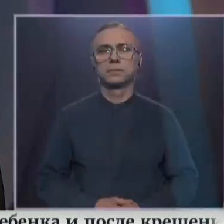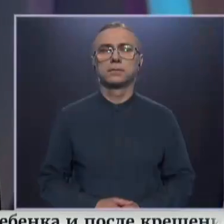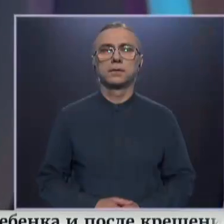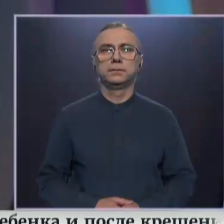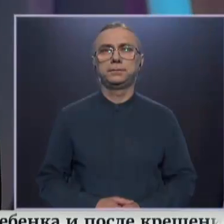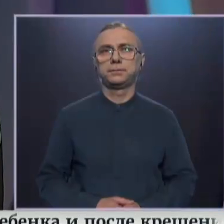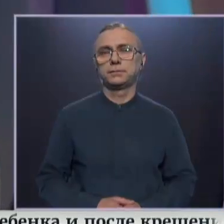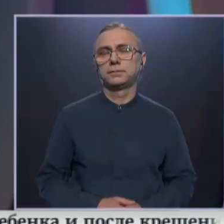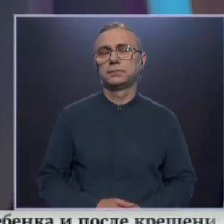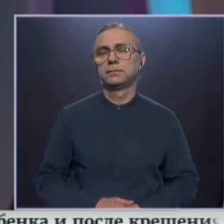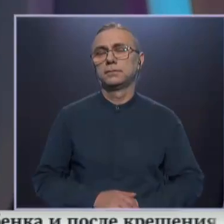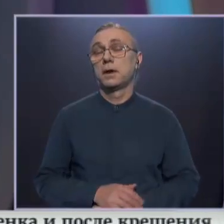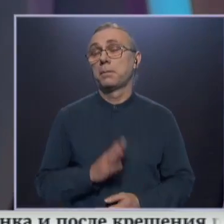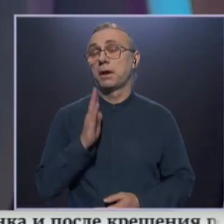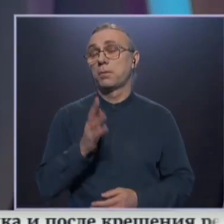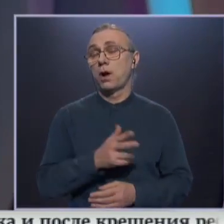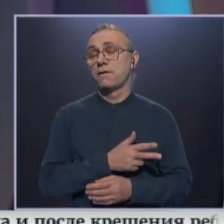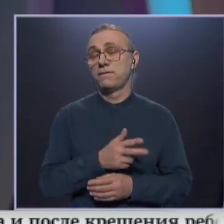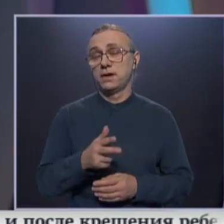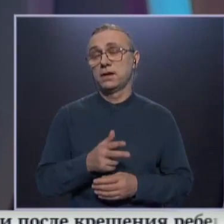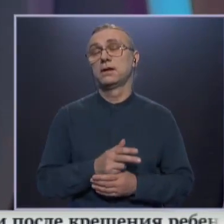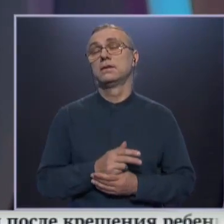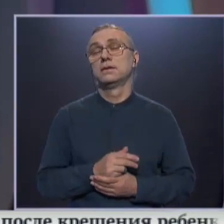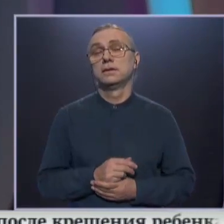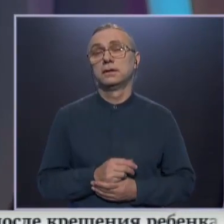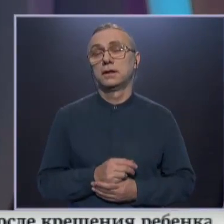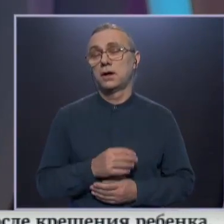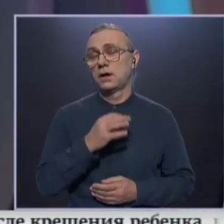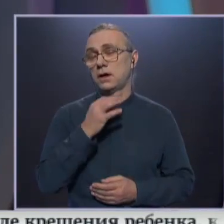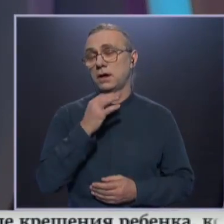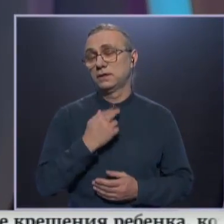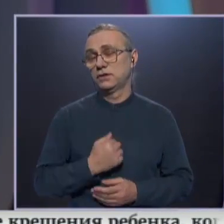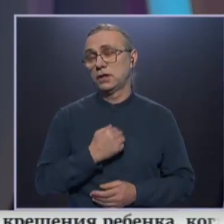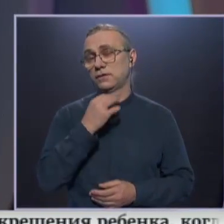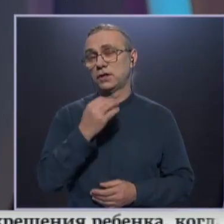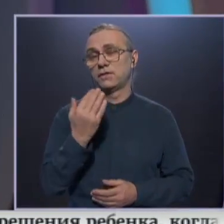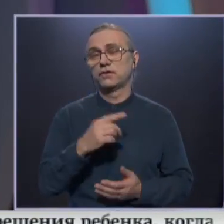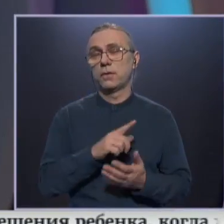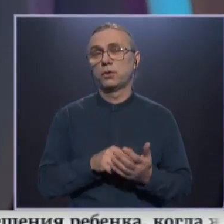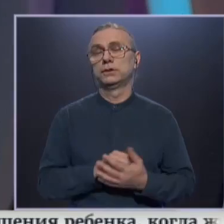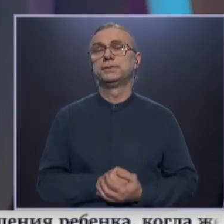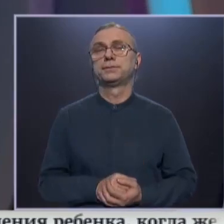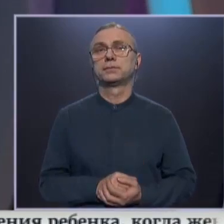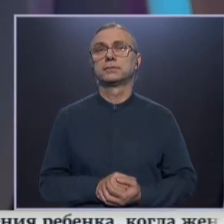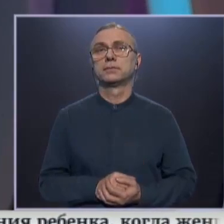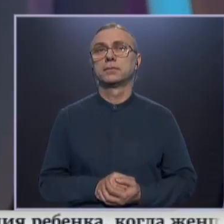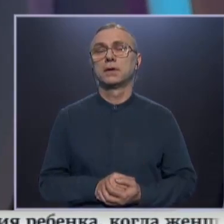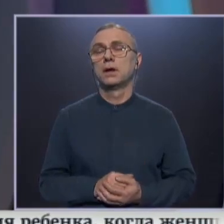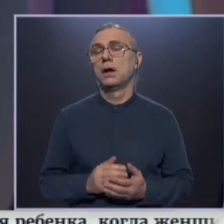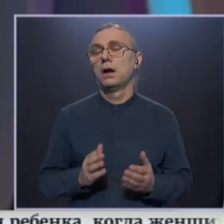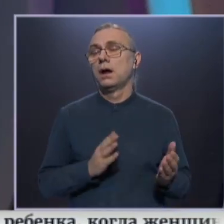Друзья, продолжается в прямом эфире программа «Ответ священника». Отвечаем на ваши вопросы. Батюшка, разрешается ли просить смерть в случае тяжелой